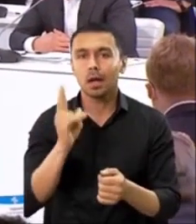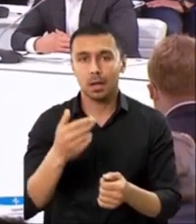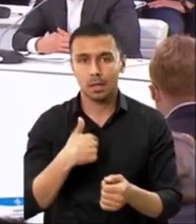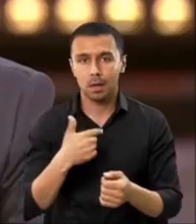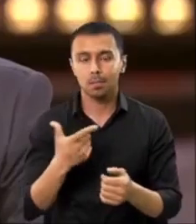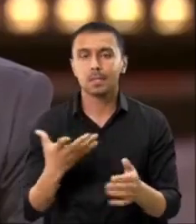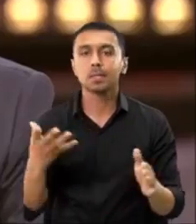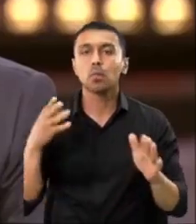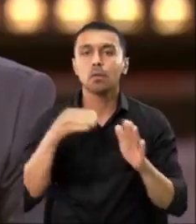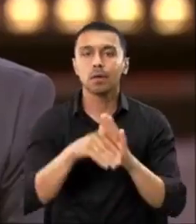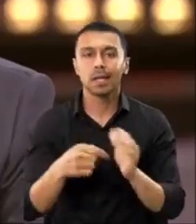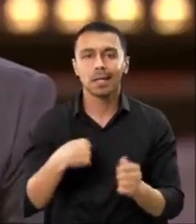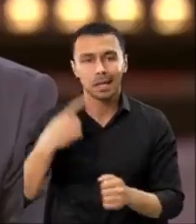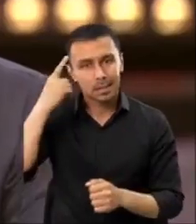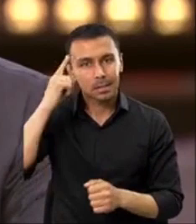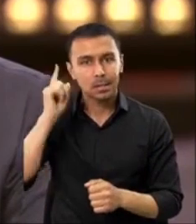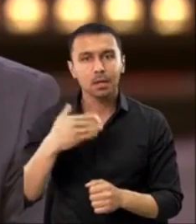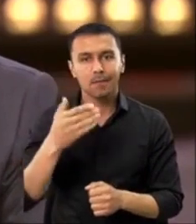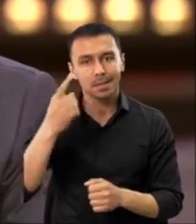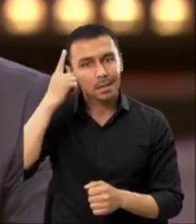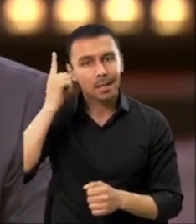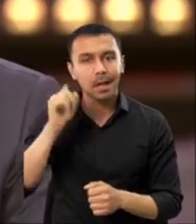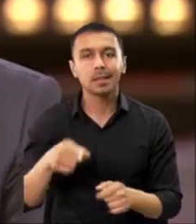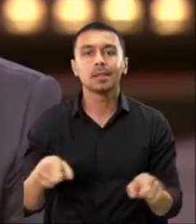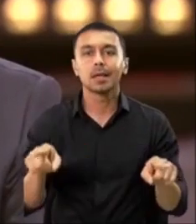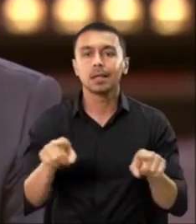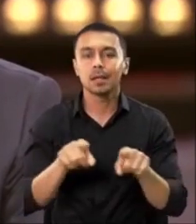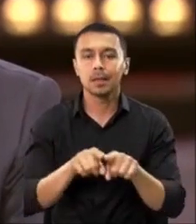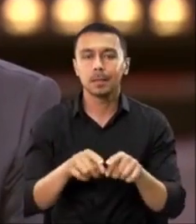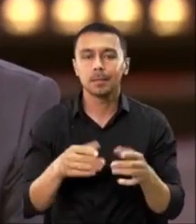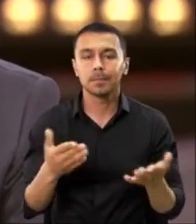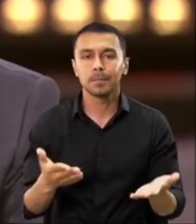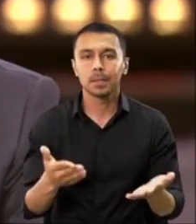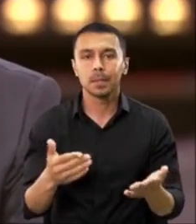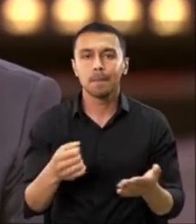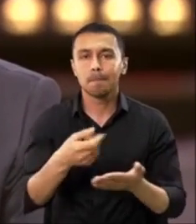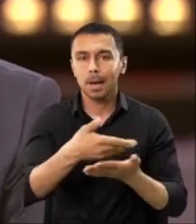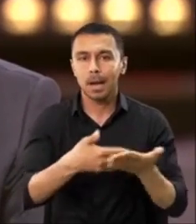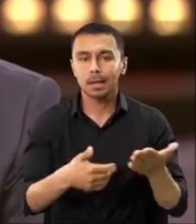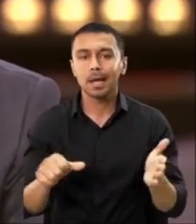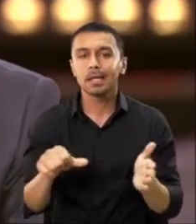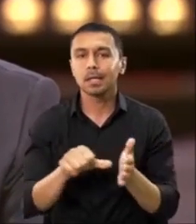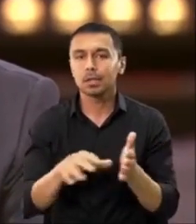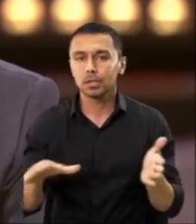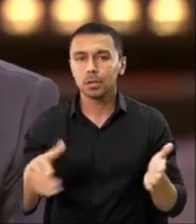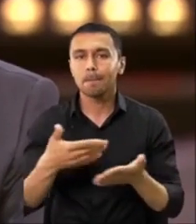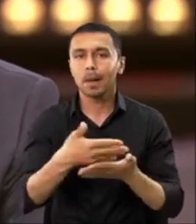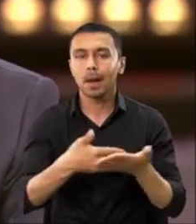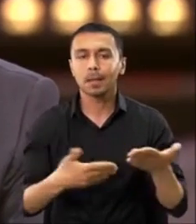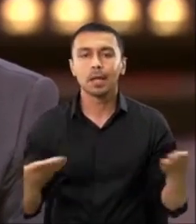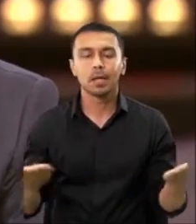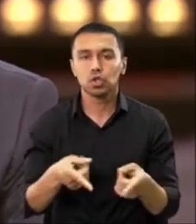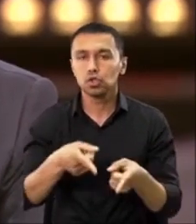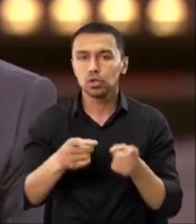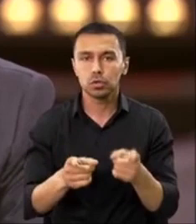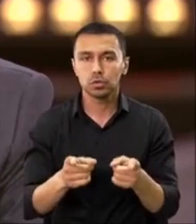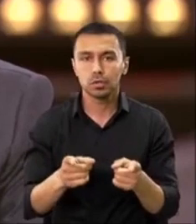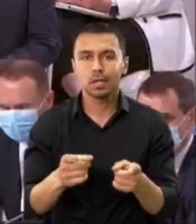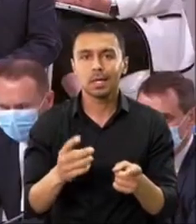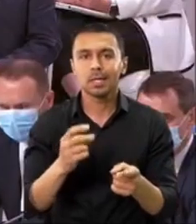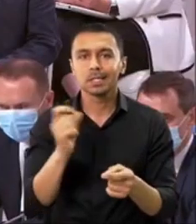запровадить, я знаю, ви знаєте, такі пакети, енергетичні пакети, які б дійсно за ціною були